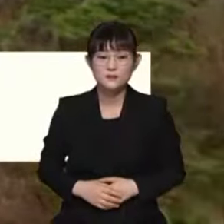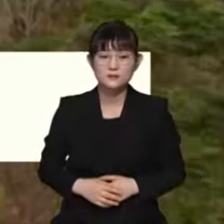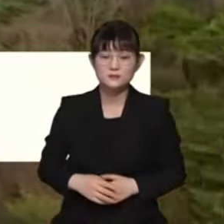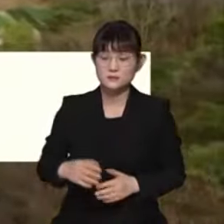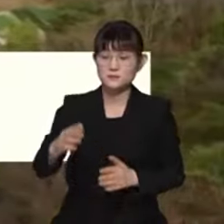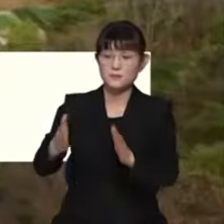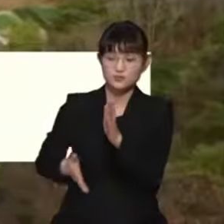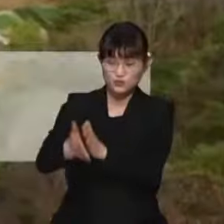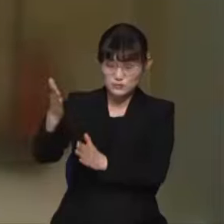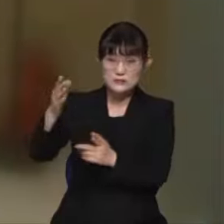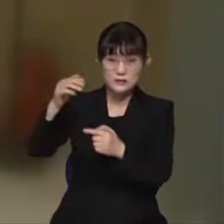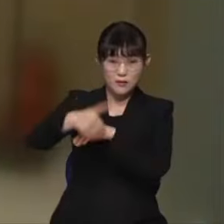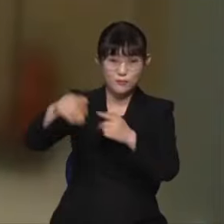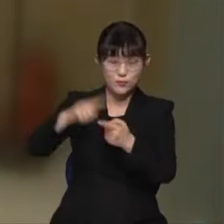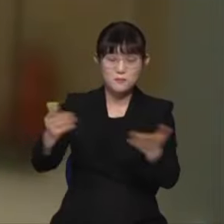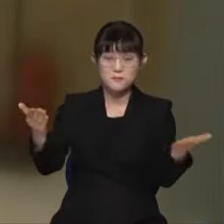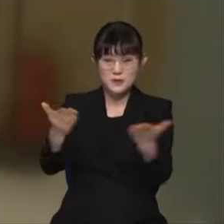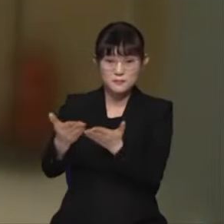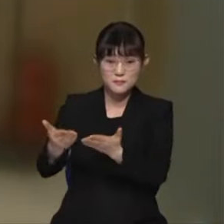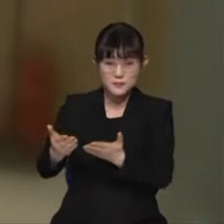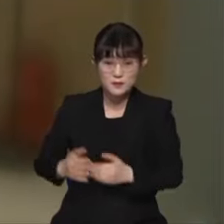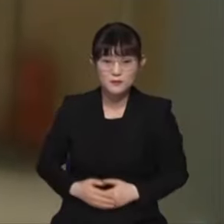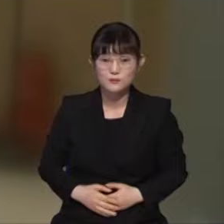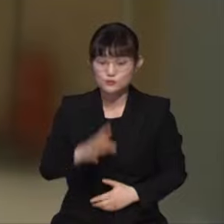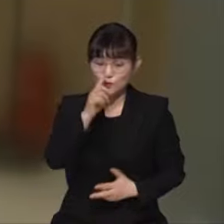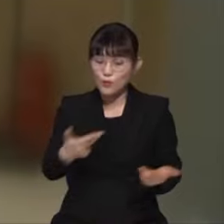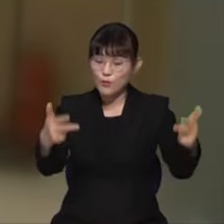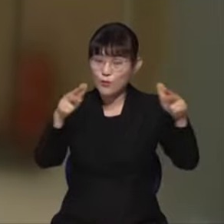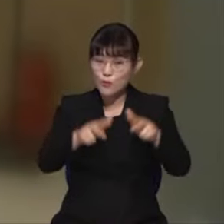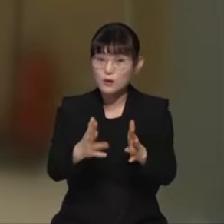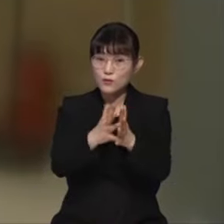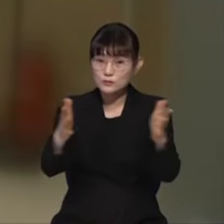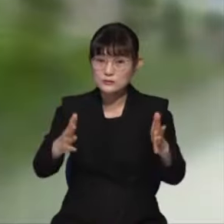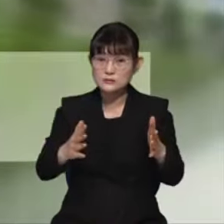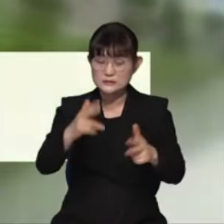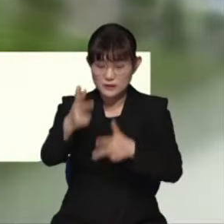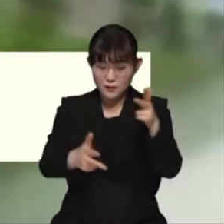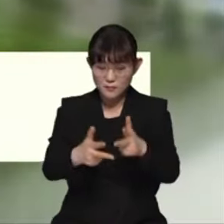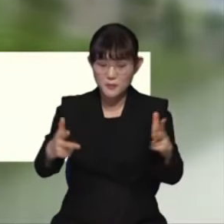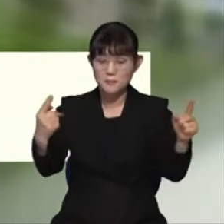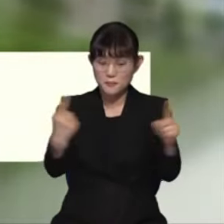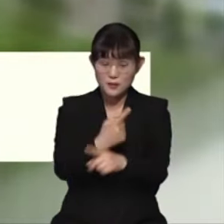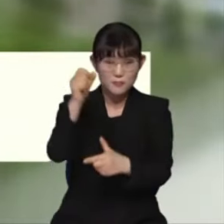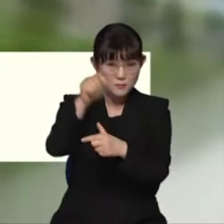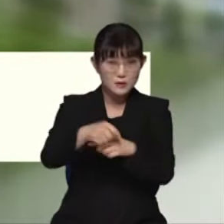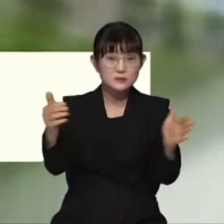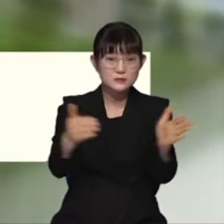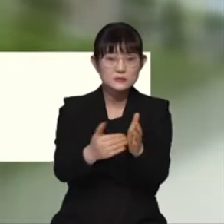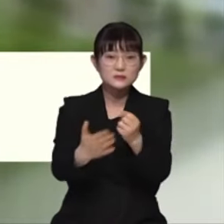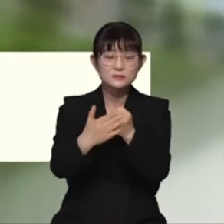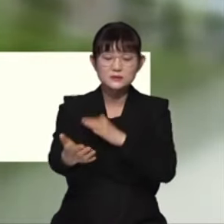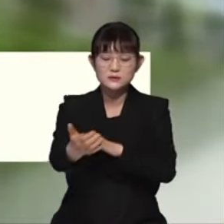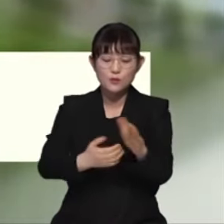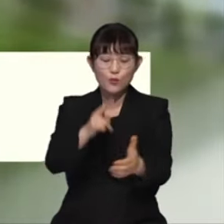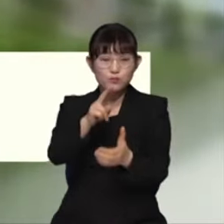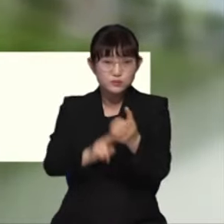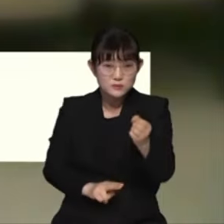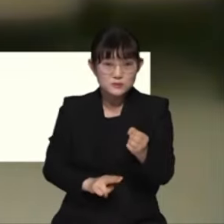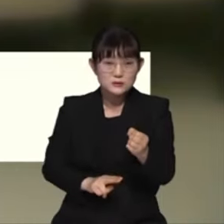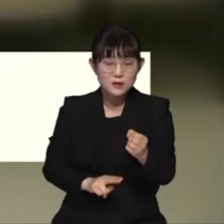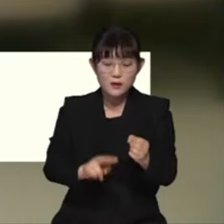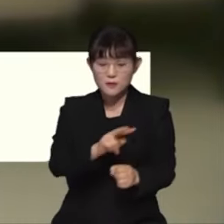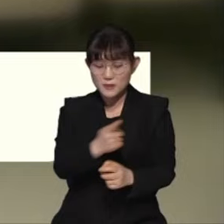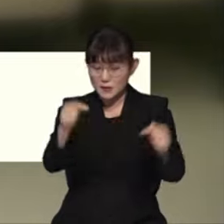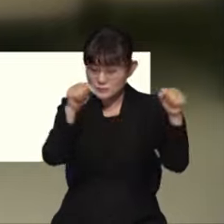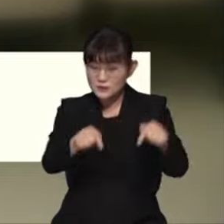있습니다. 중앙공원 1지구의 아파트 건축사업 변경안이 광주시의 문턱을 넘으면서 선분양 전환 협상은